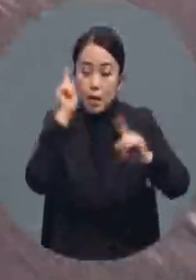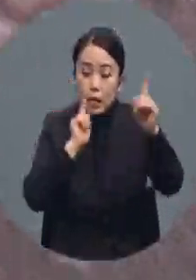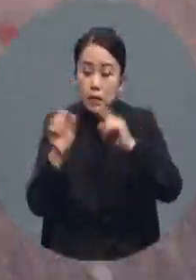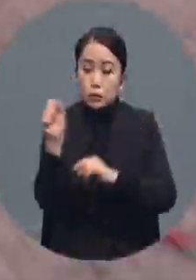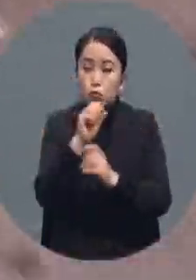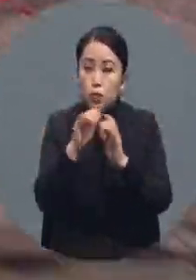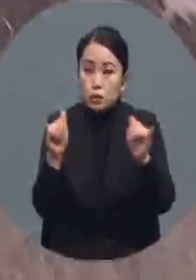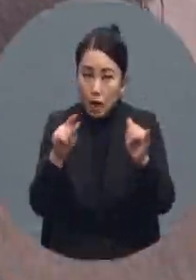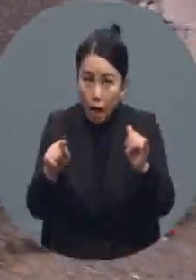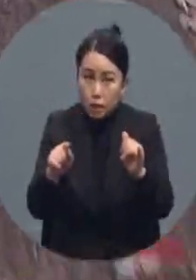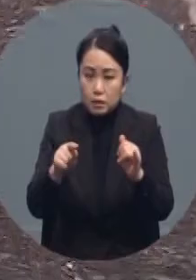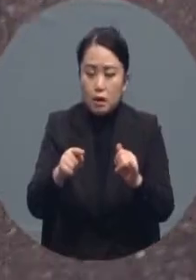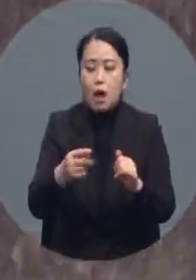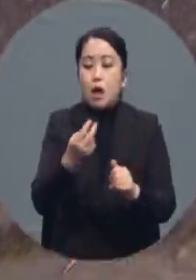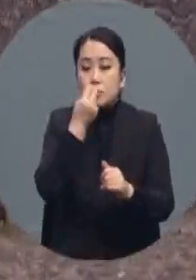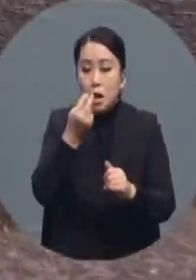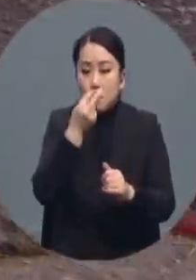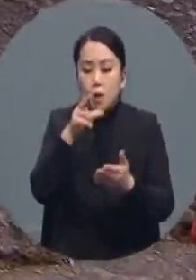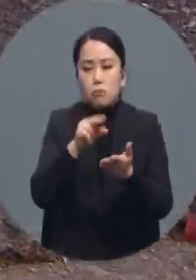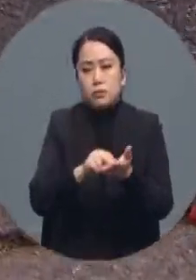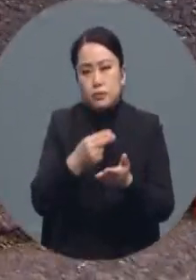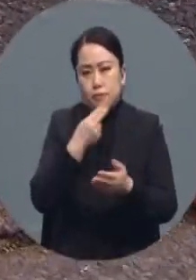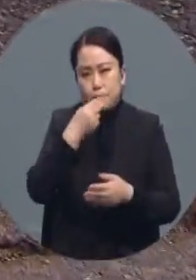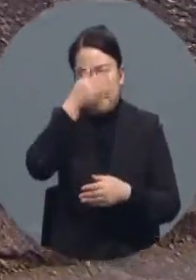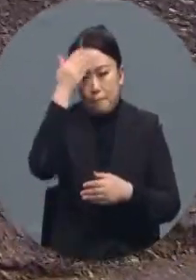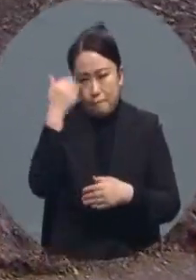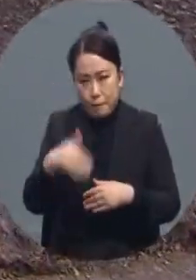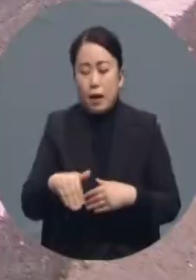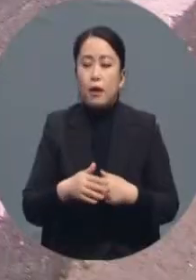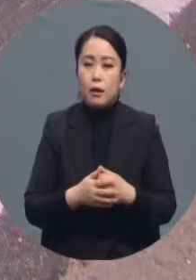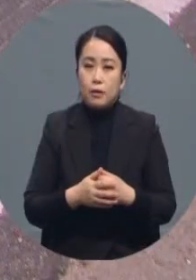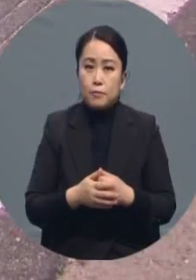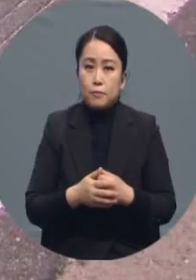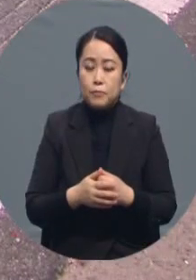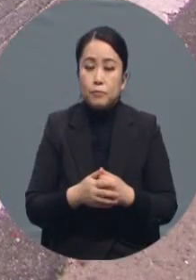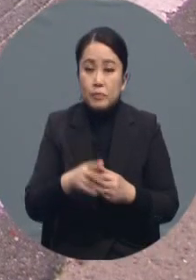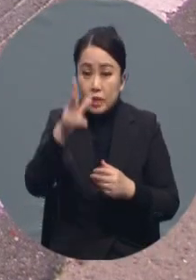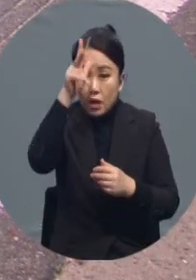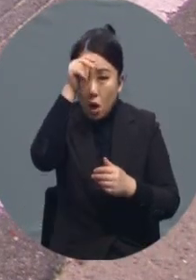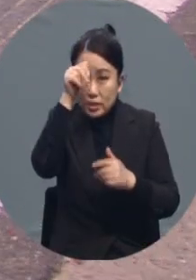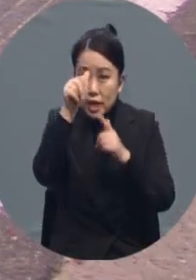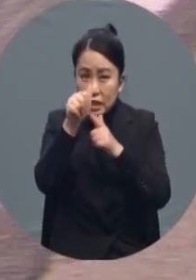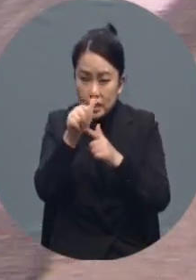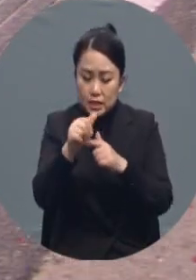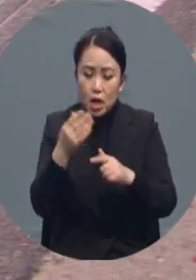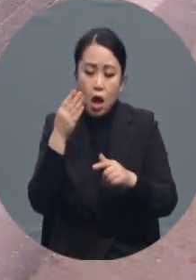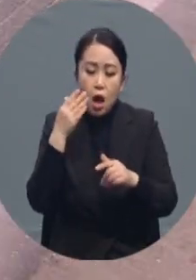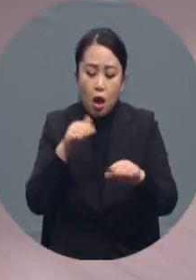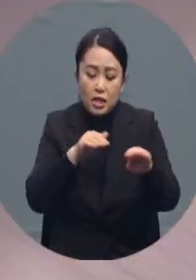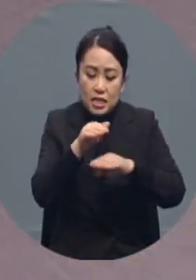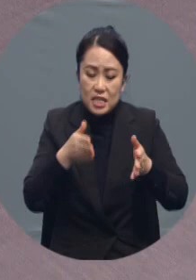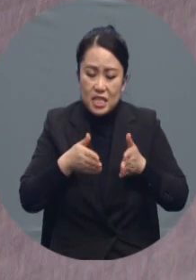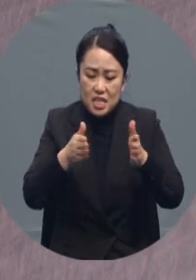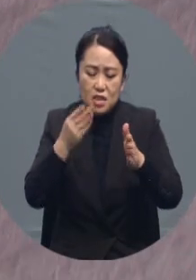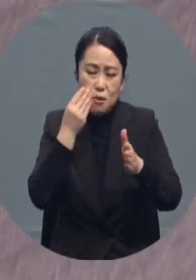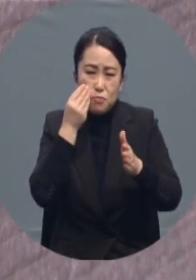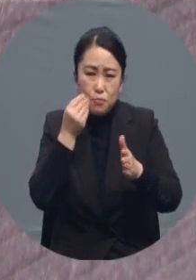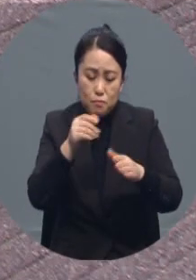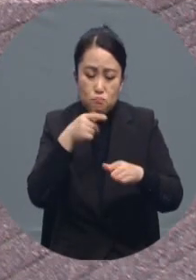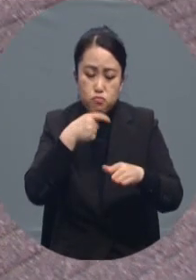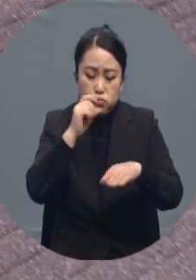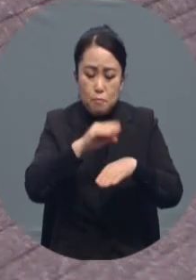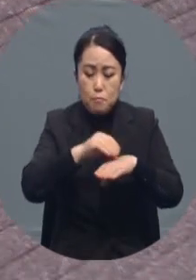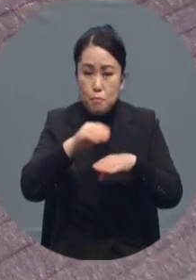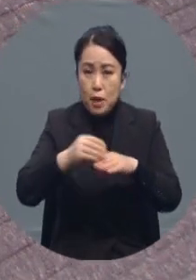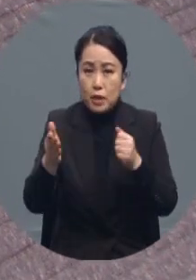운전자는 다행히 생명에는 지장이 없는 상태인 것으로 전해졌습니다 경찰은 젖은 도로를 지나던 차량이 미끄러져